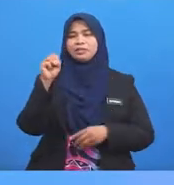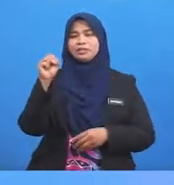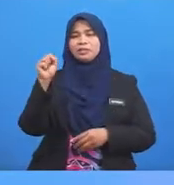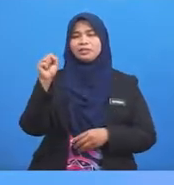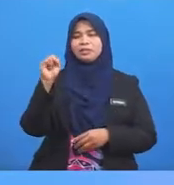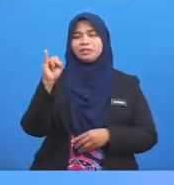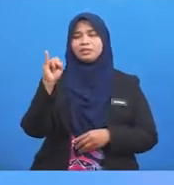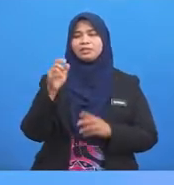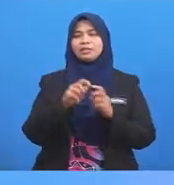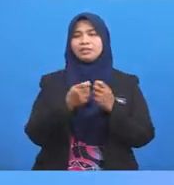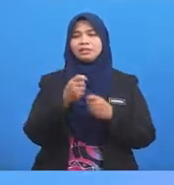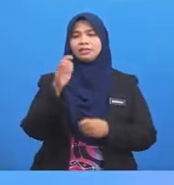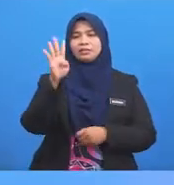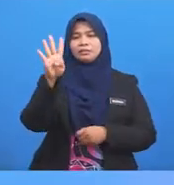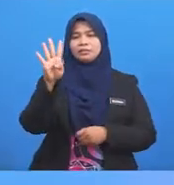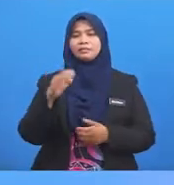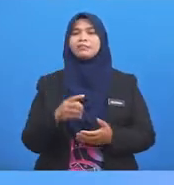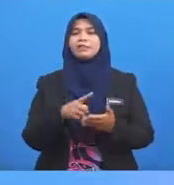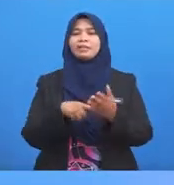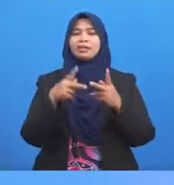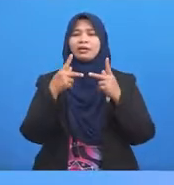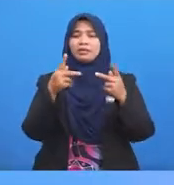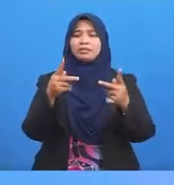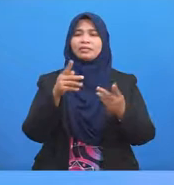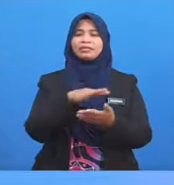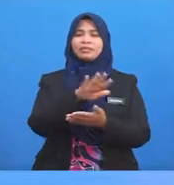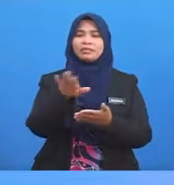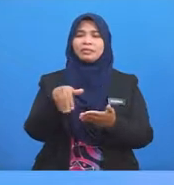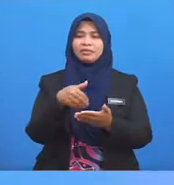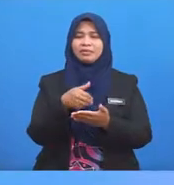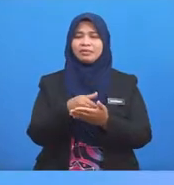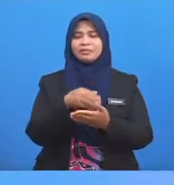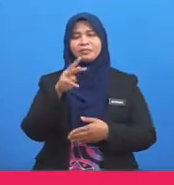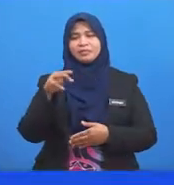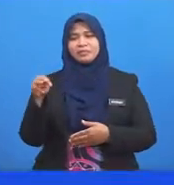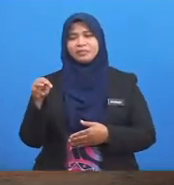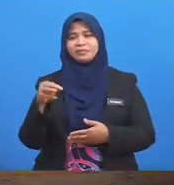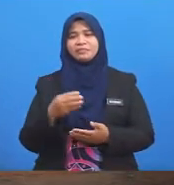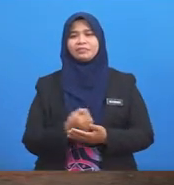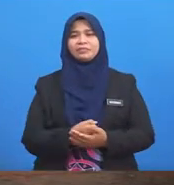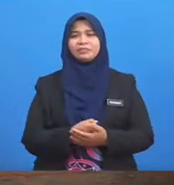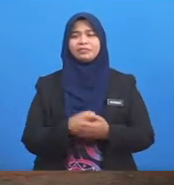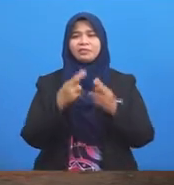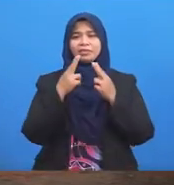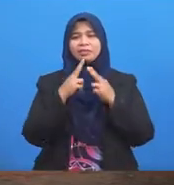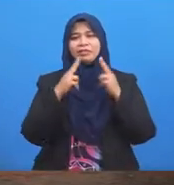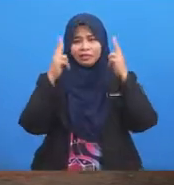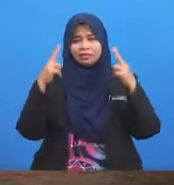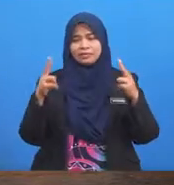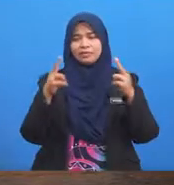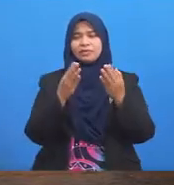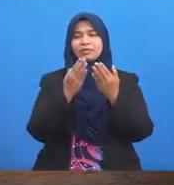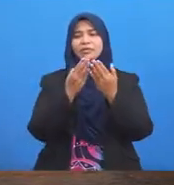Islamiah tingkatan 4. Apa khabar anak-anak murid ustazah pada hari ini? Ustazah doakan kita